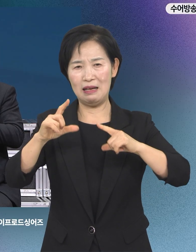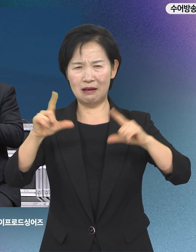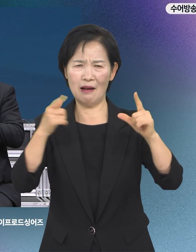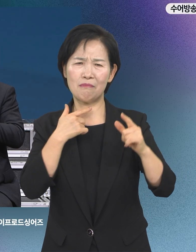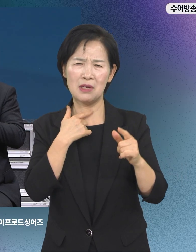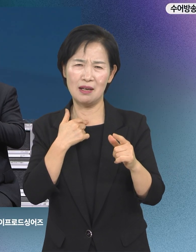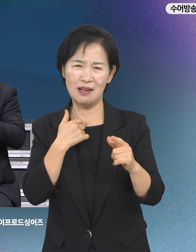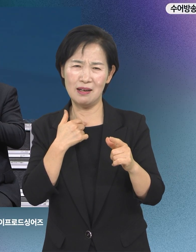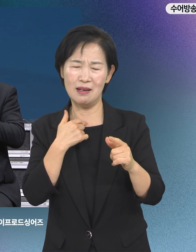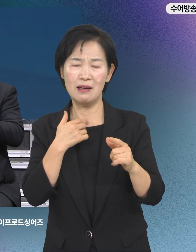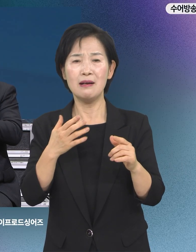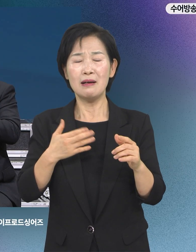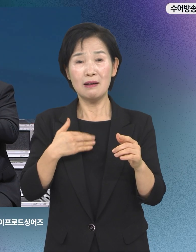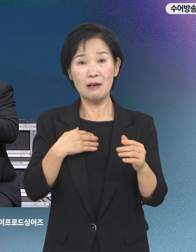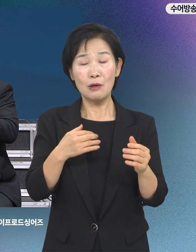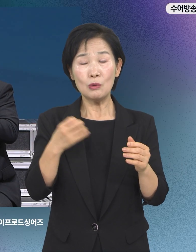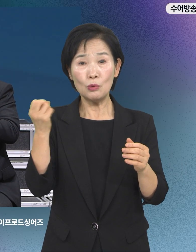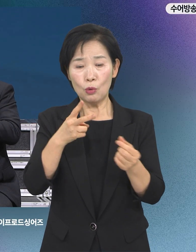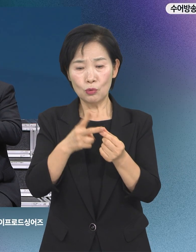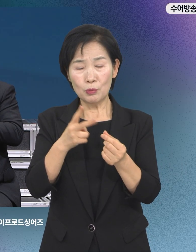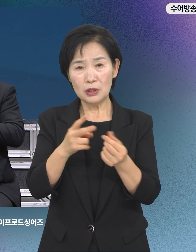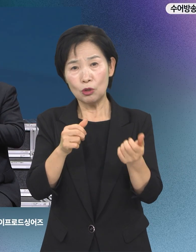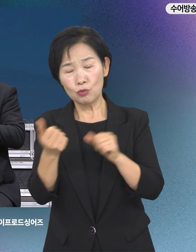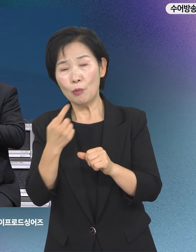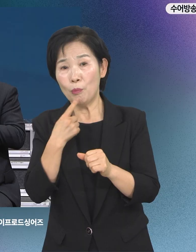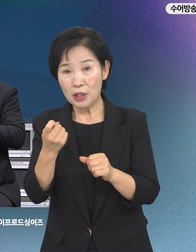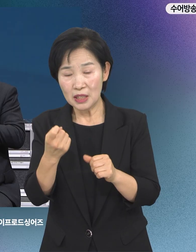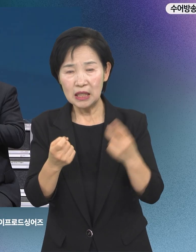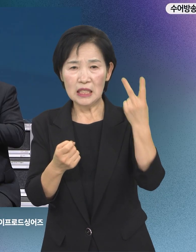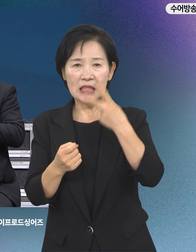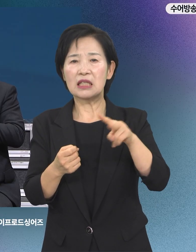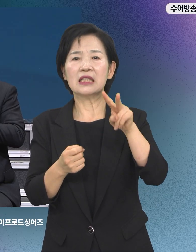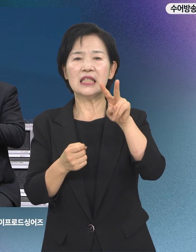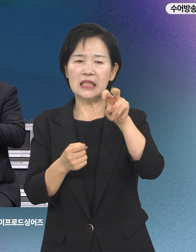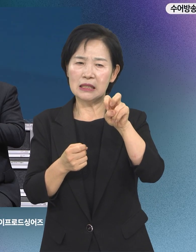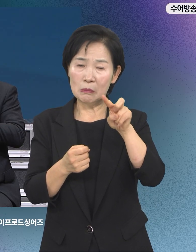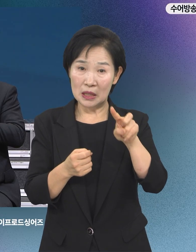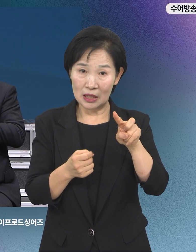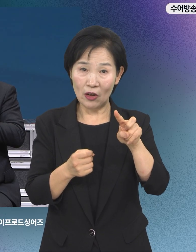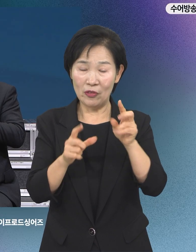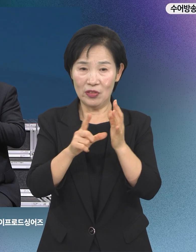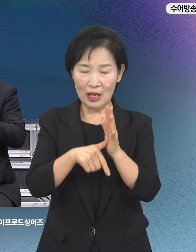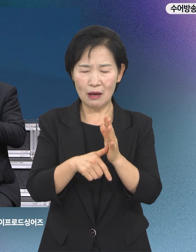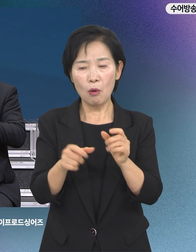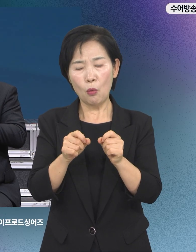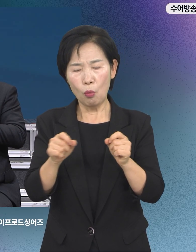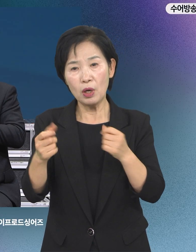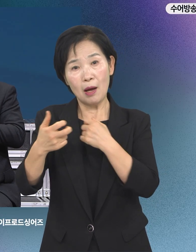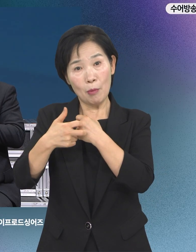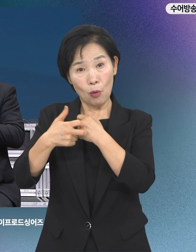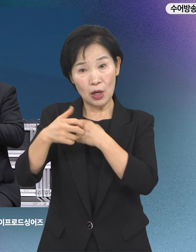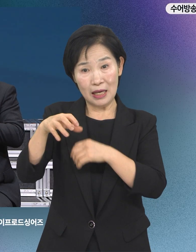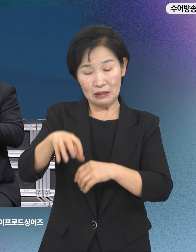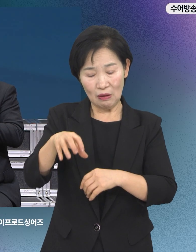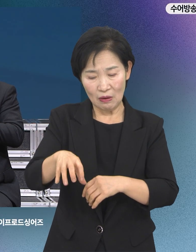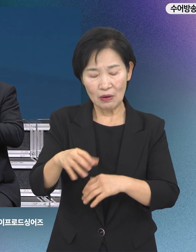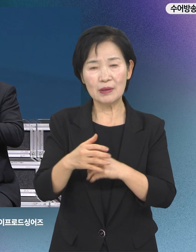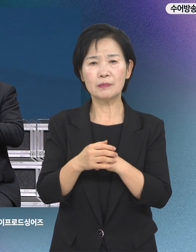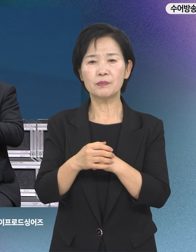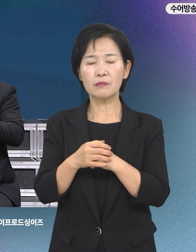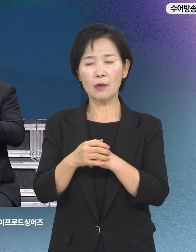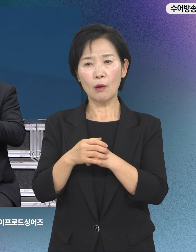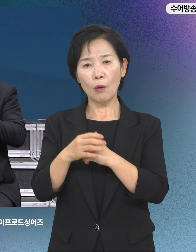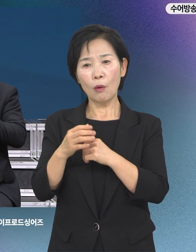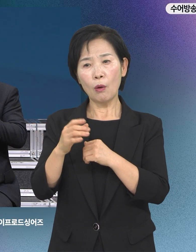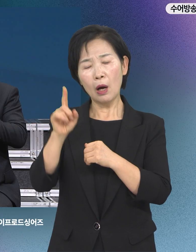저의 두 번째 사망은 2021년이었습니다. 오랜 병원 생활 중 병원에서 한